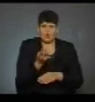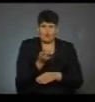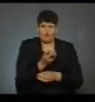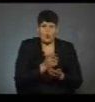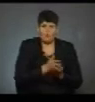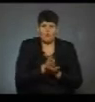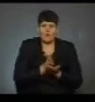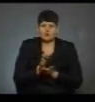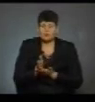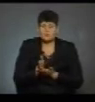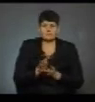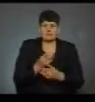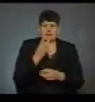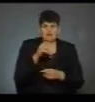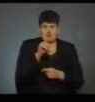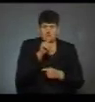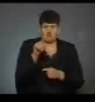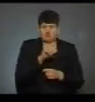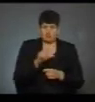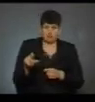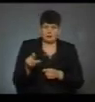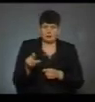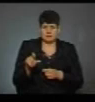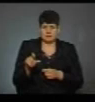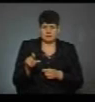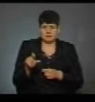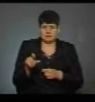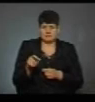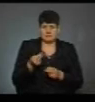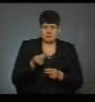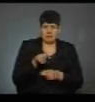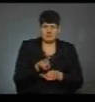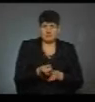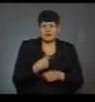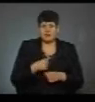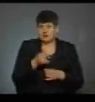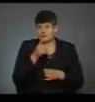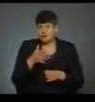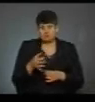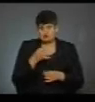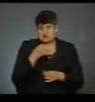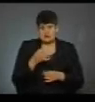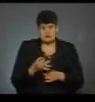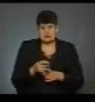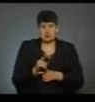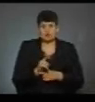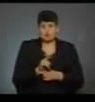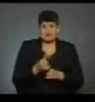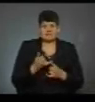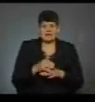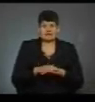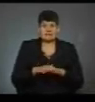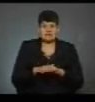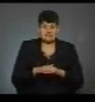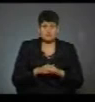послуг і таким чином два пункти в платіжці чи дві платіжки? Я не можу сказати нормативи для населення